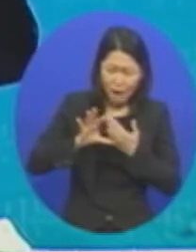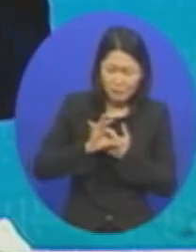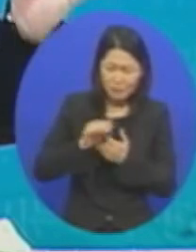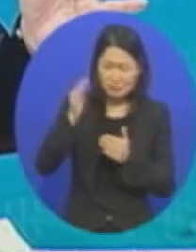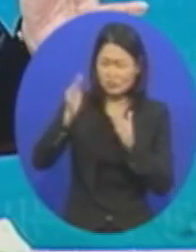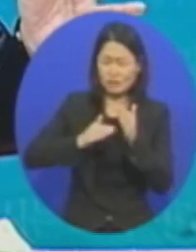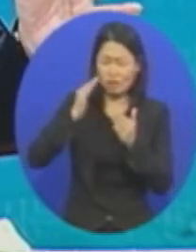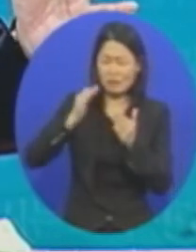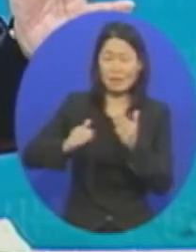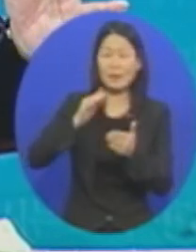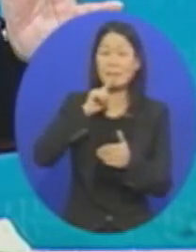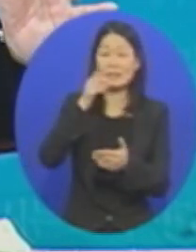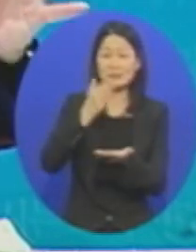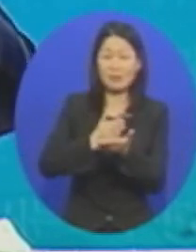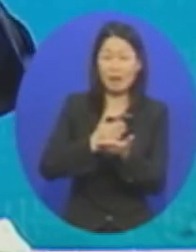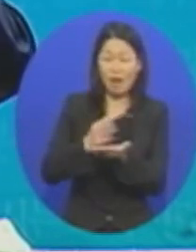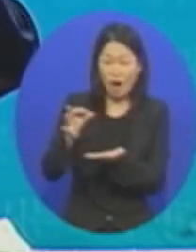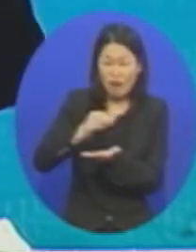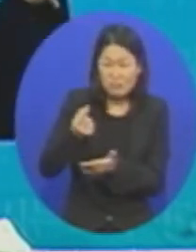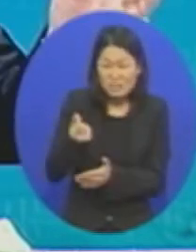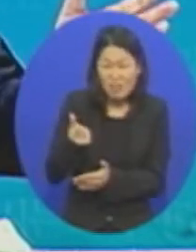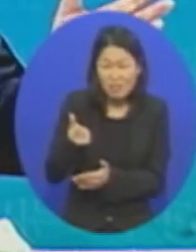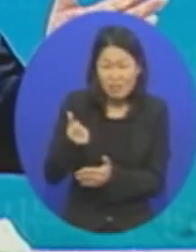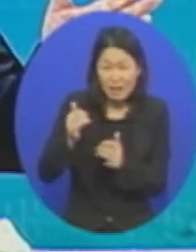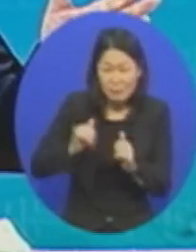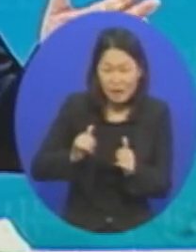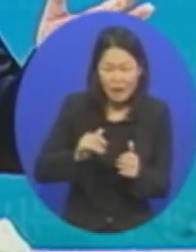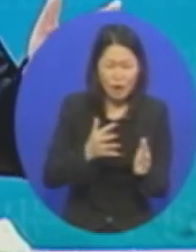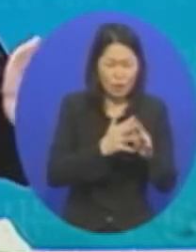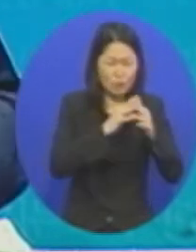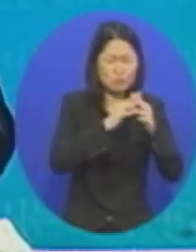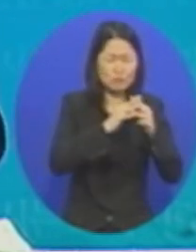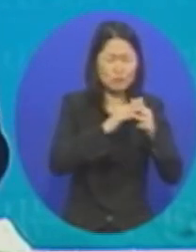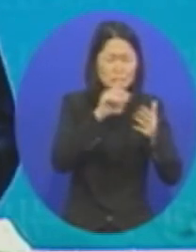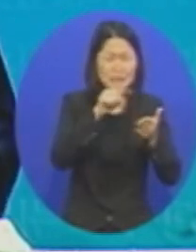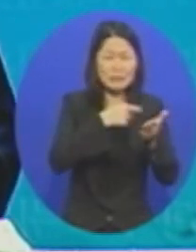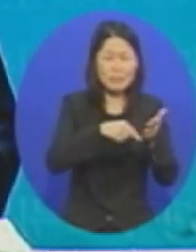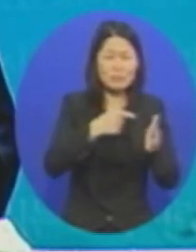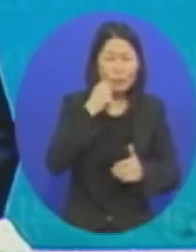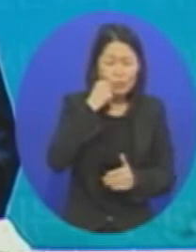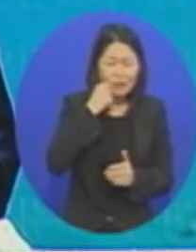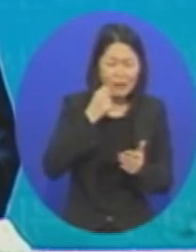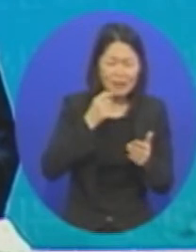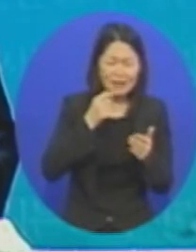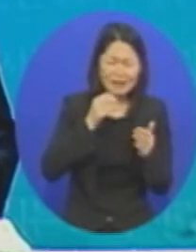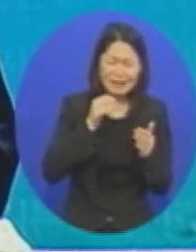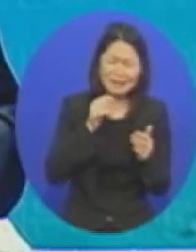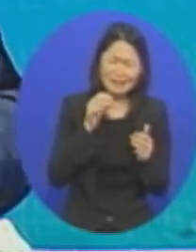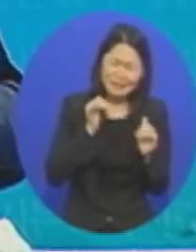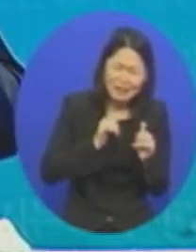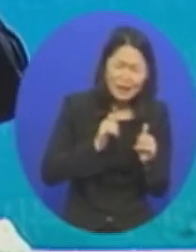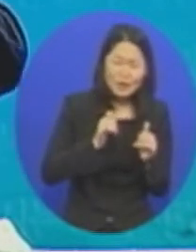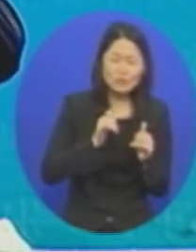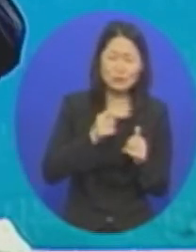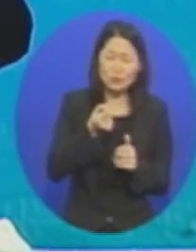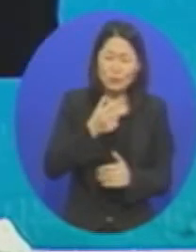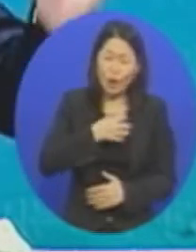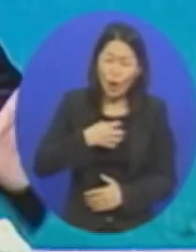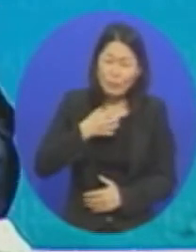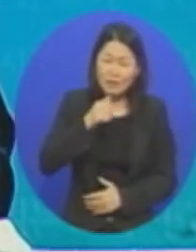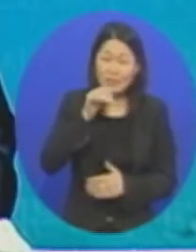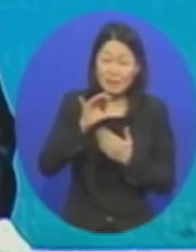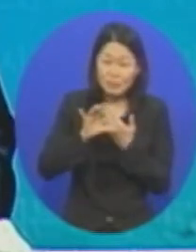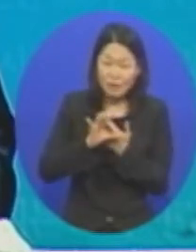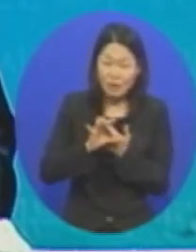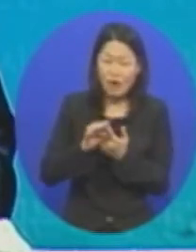헌금이 적게 들어 올까봐 건축비 상환 못하게 될까 봐 내가 조금이라도 염려하는 마음으로 한다면 헌금 광고